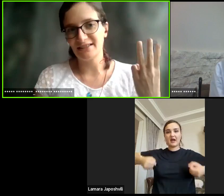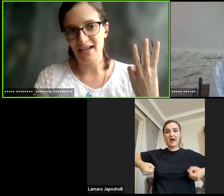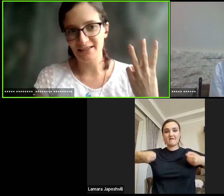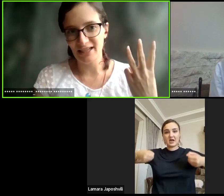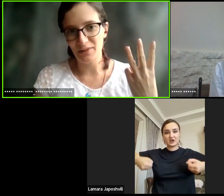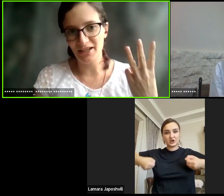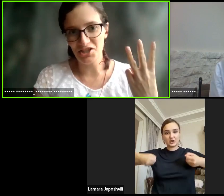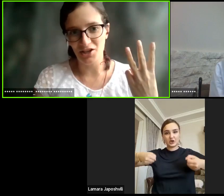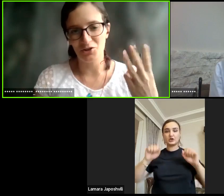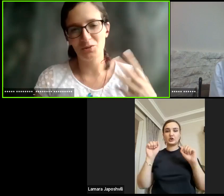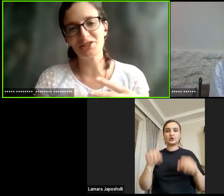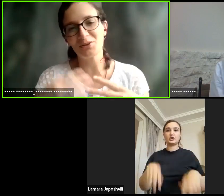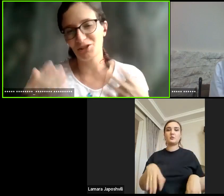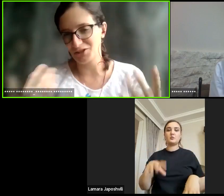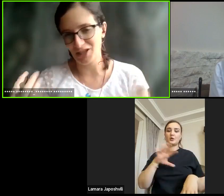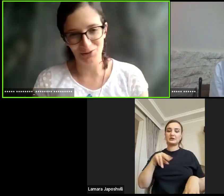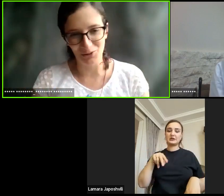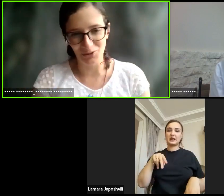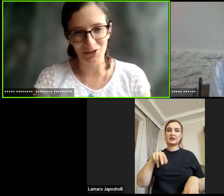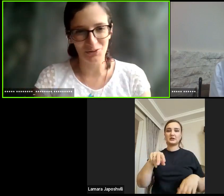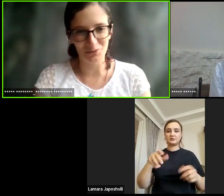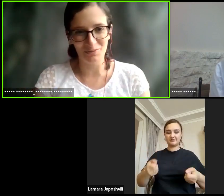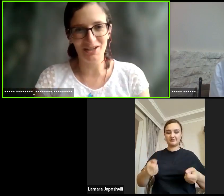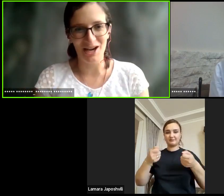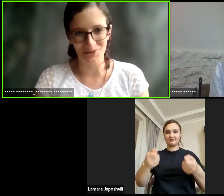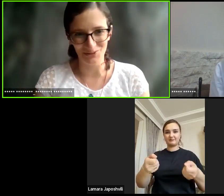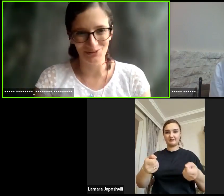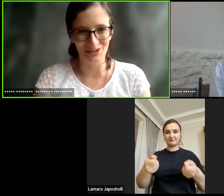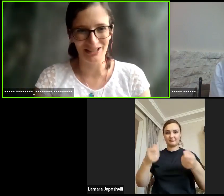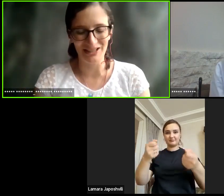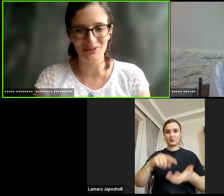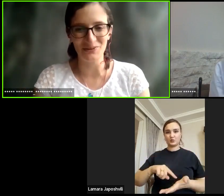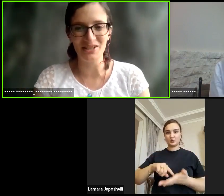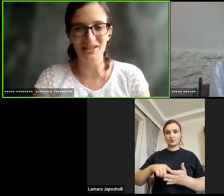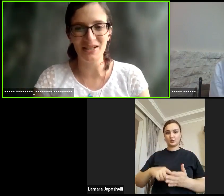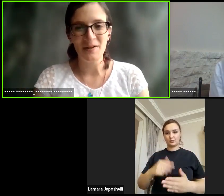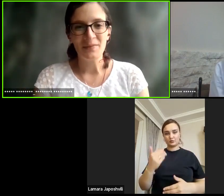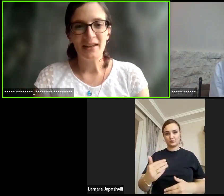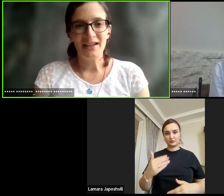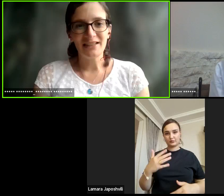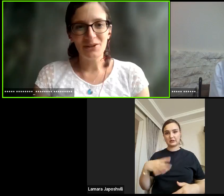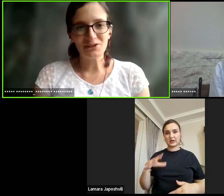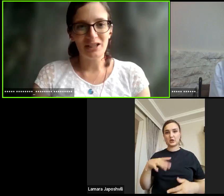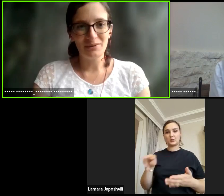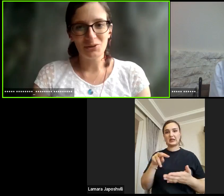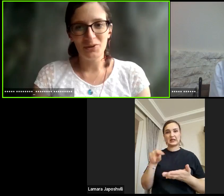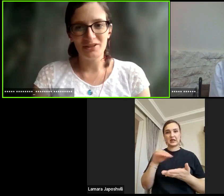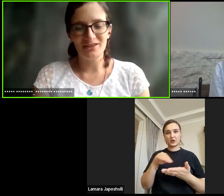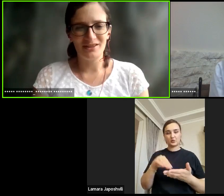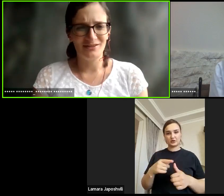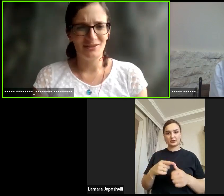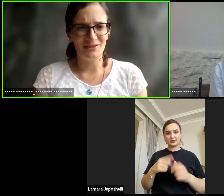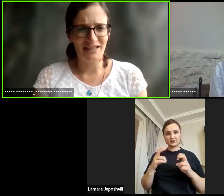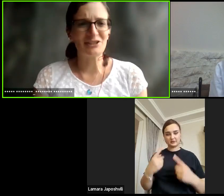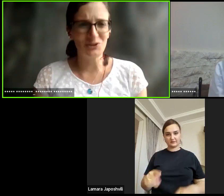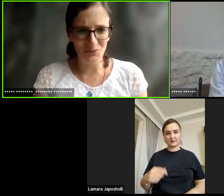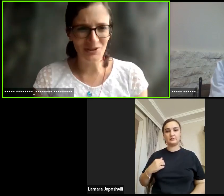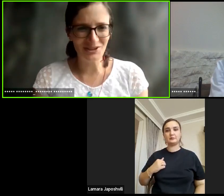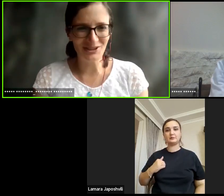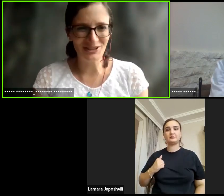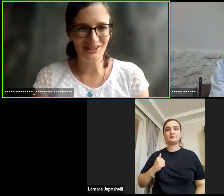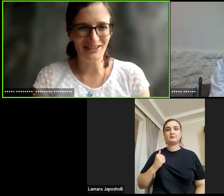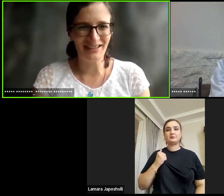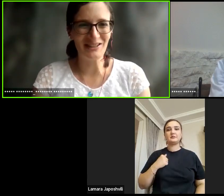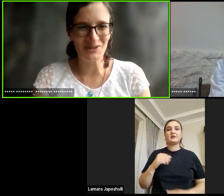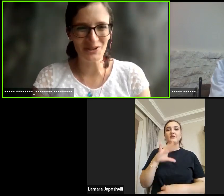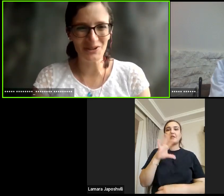იყოს გადასაადგილებელი ჩარჩო, რომელიც სხვადასხვა ტერმინოლოგიით ხდება ქართულ ლიტერატურაში. დავიწყოთ ალბათ ყველაზე